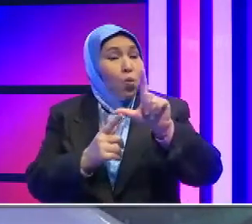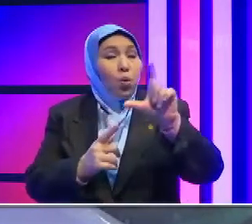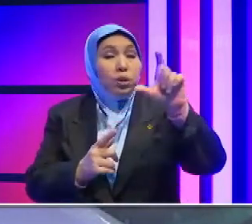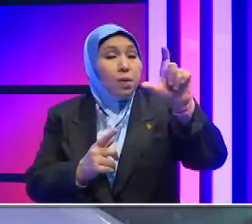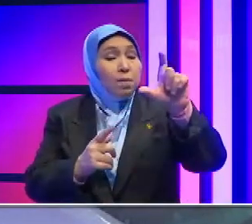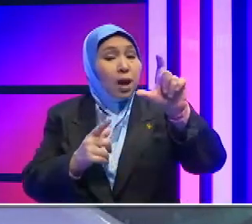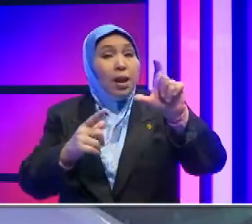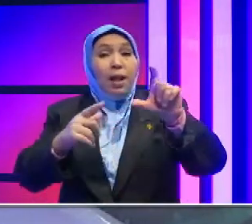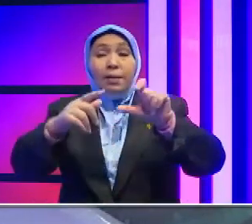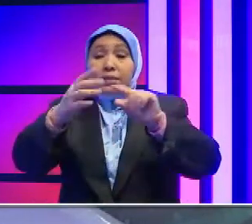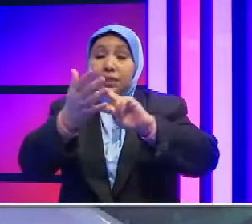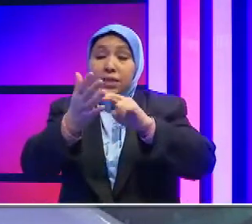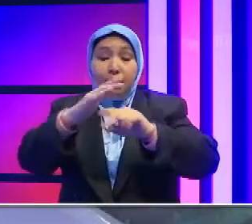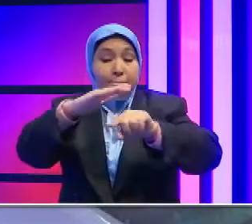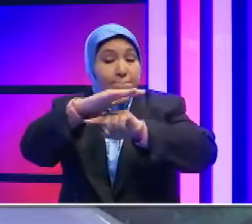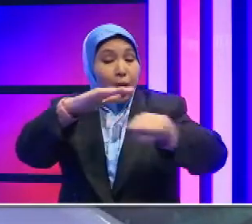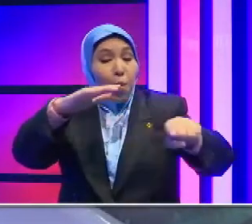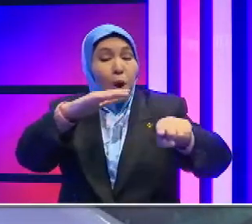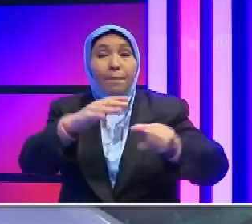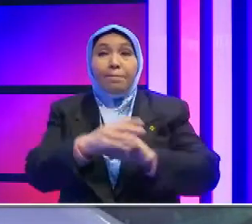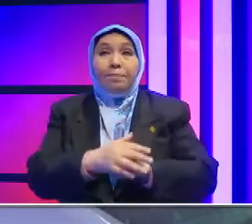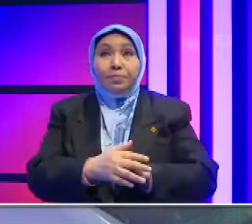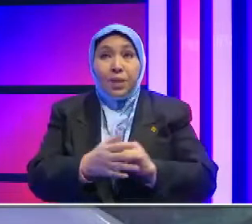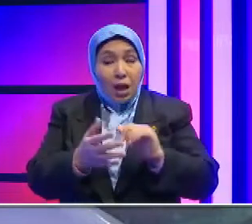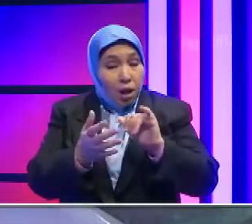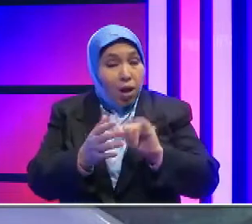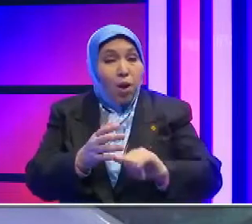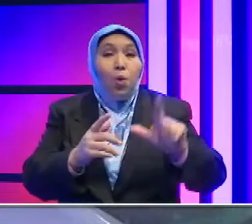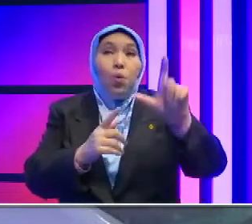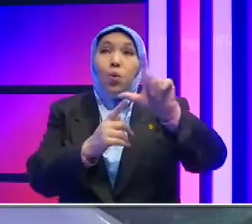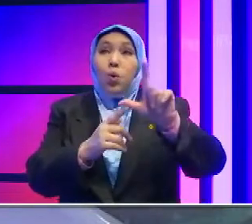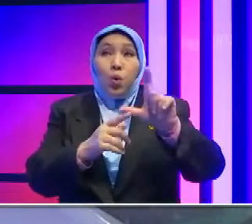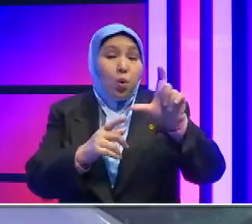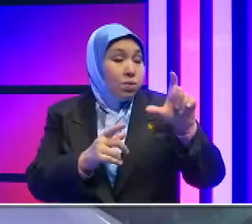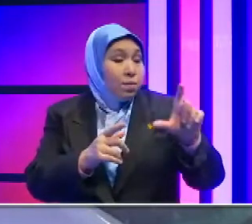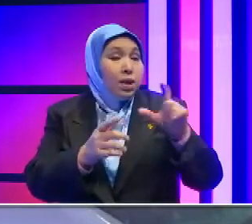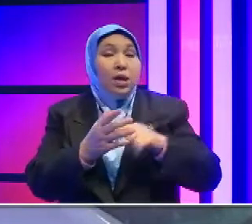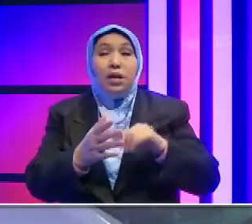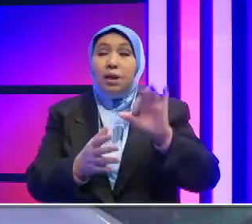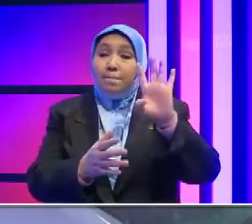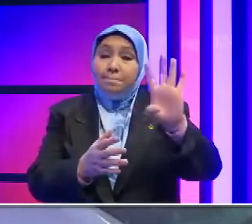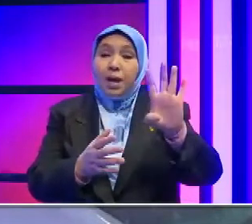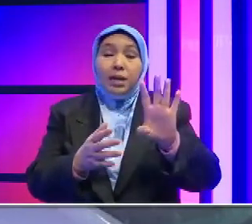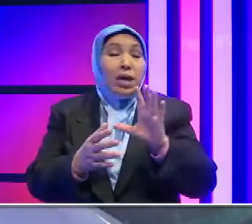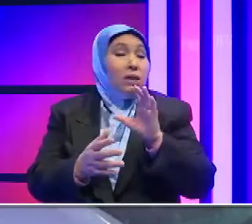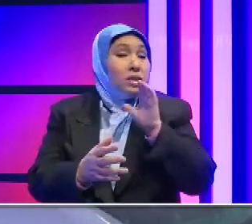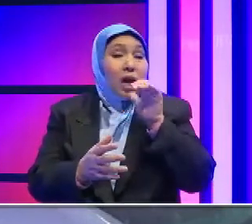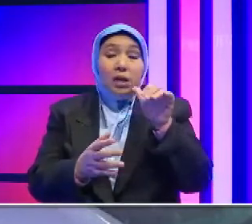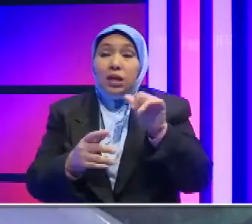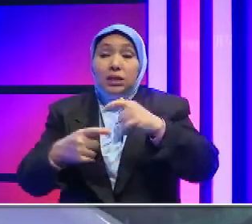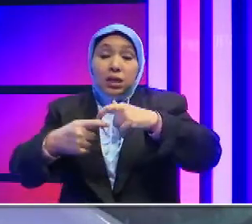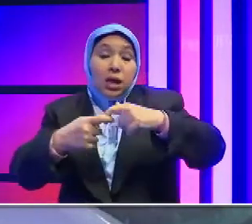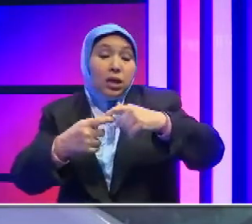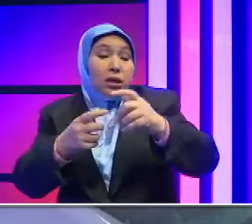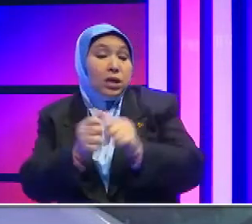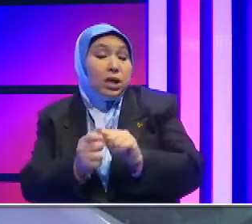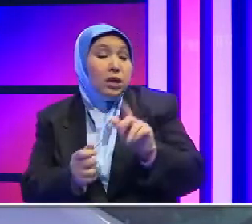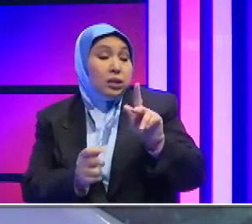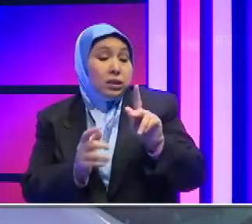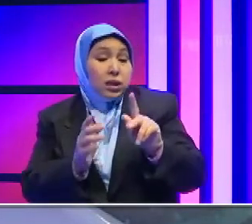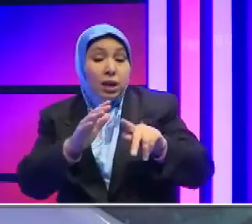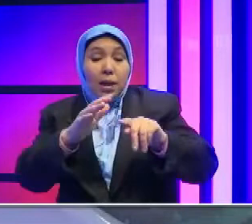berbaris di bawah ya Mana Huruf tebal sebuah ada empat huruf tebal ini yang tidak terkesan dengan baris bawah